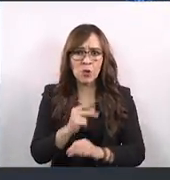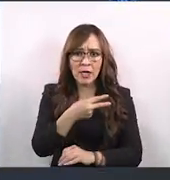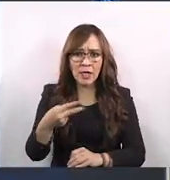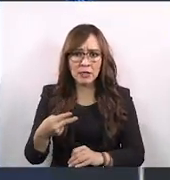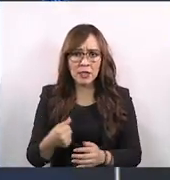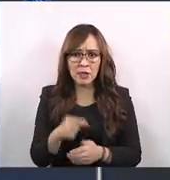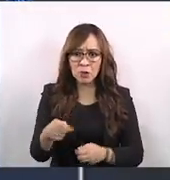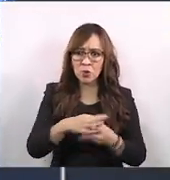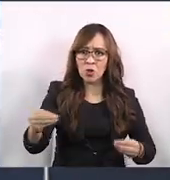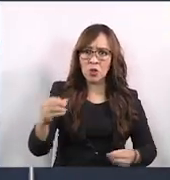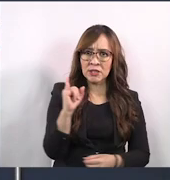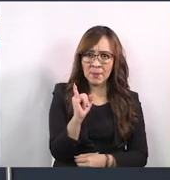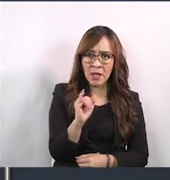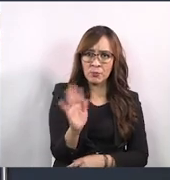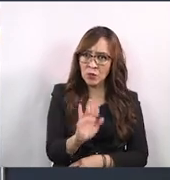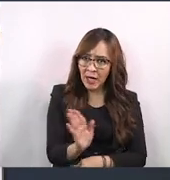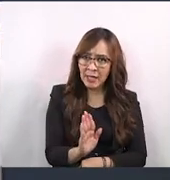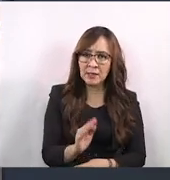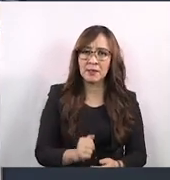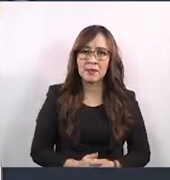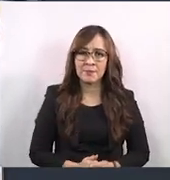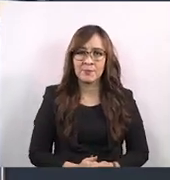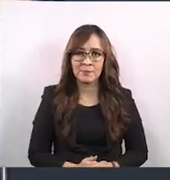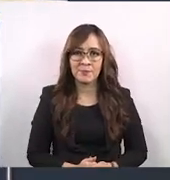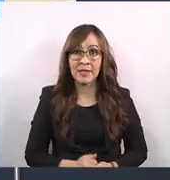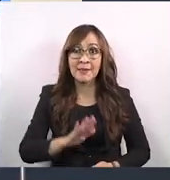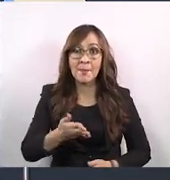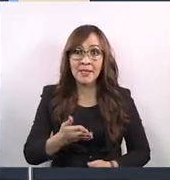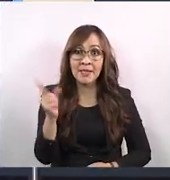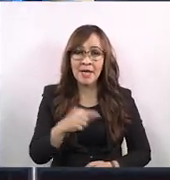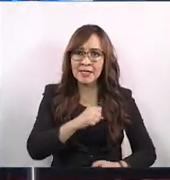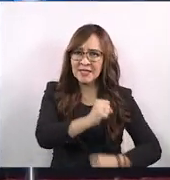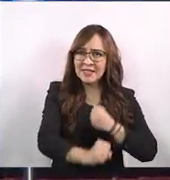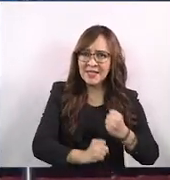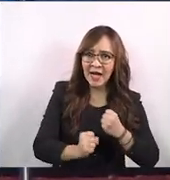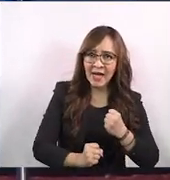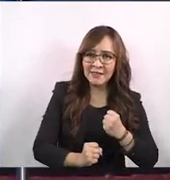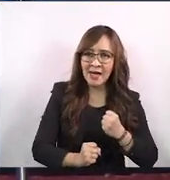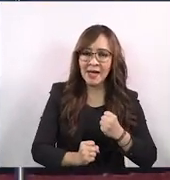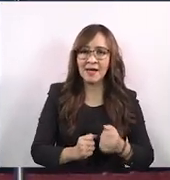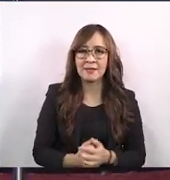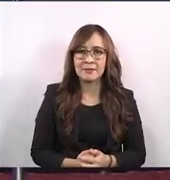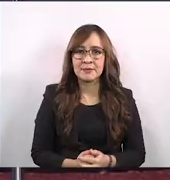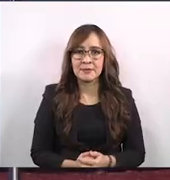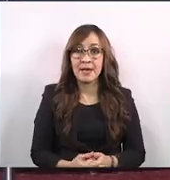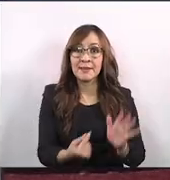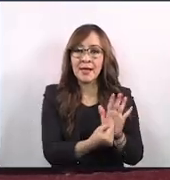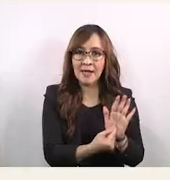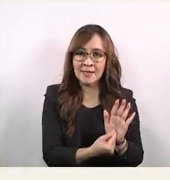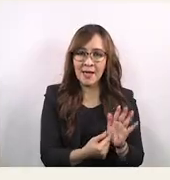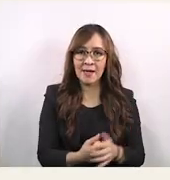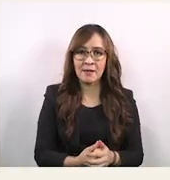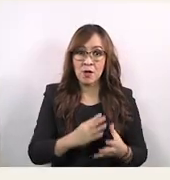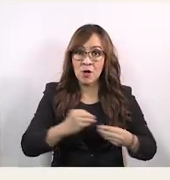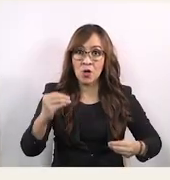bukan dari kotbahnya Hai lebih Rocky sebel dari gerakan yang berbahaya karena cirinya